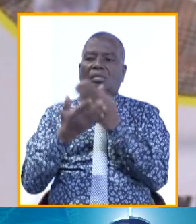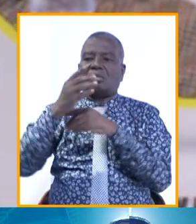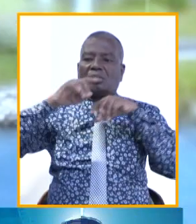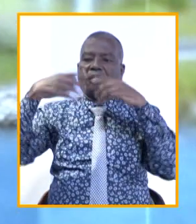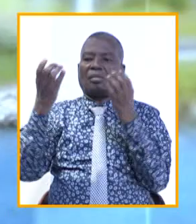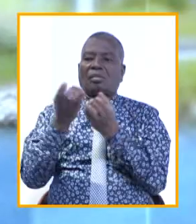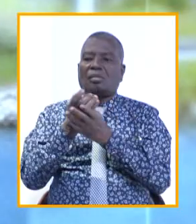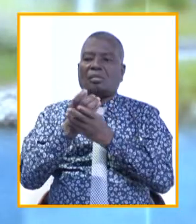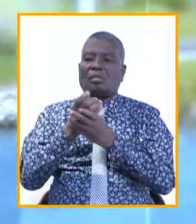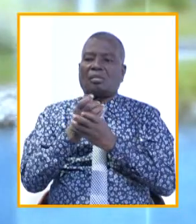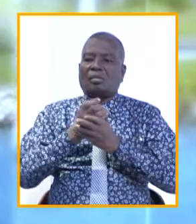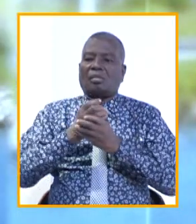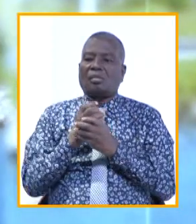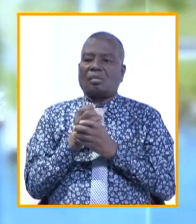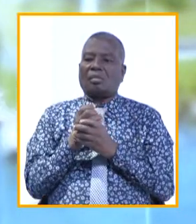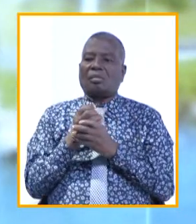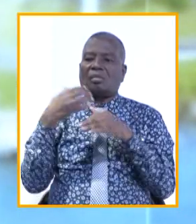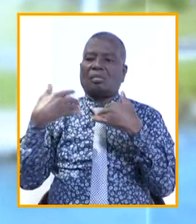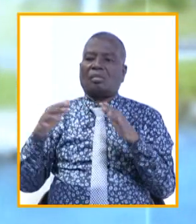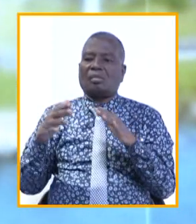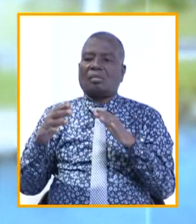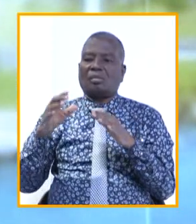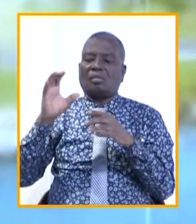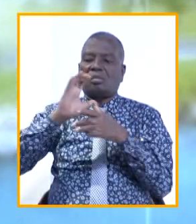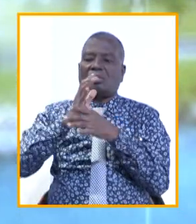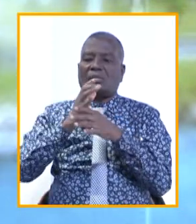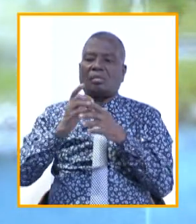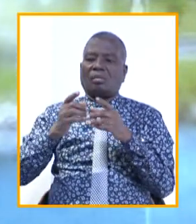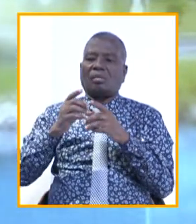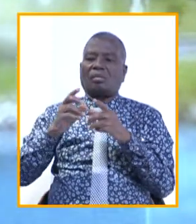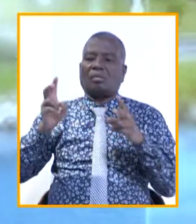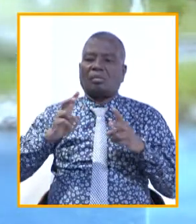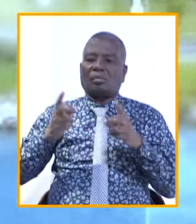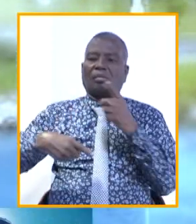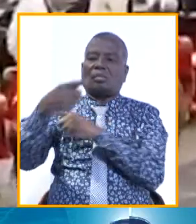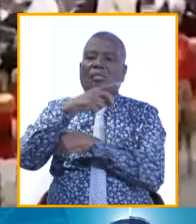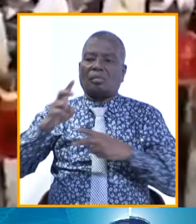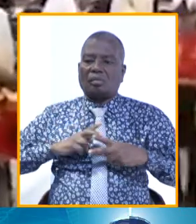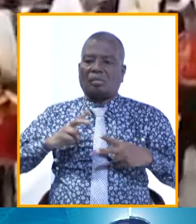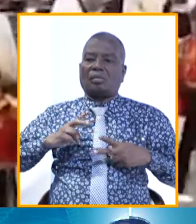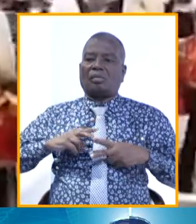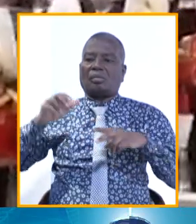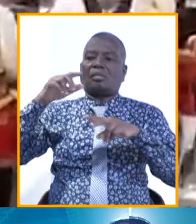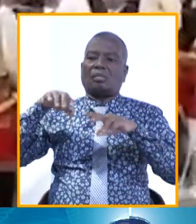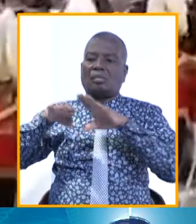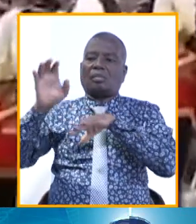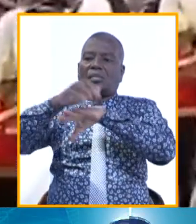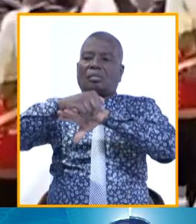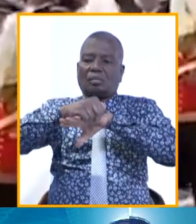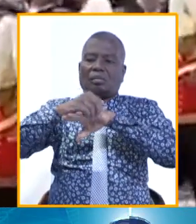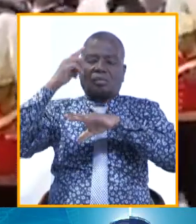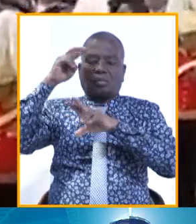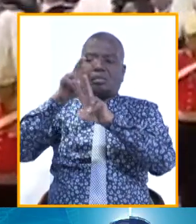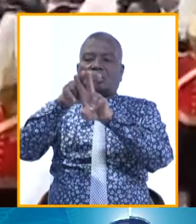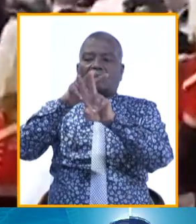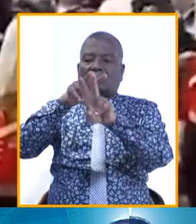africaine. Nous terminons toujours en images, jour férié aujourd'hui. Au Royaume-Uni, pour les funérailles de la